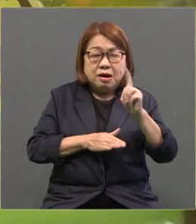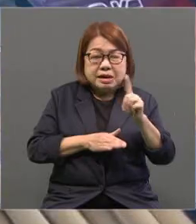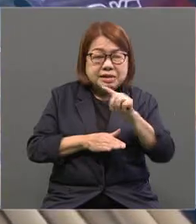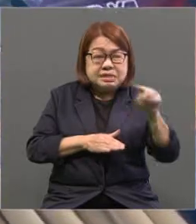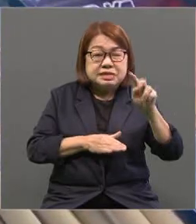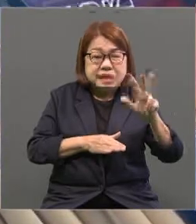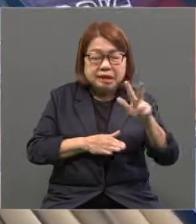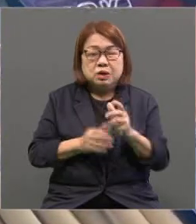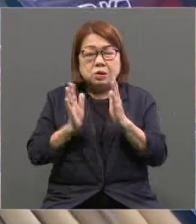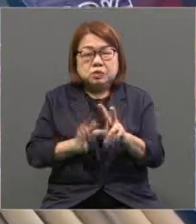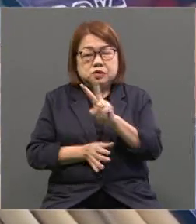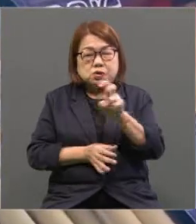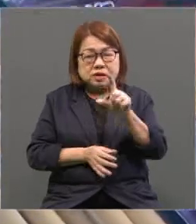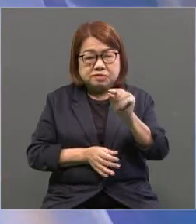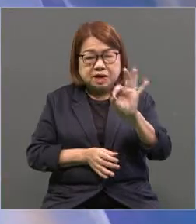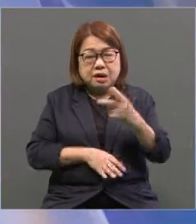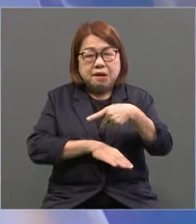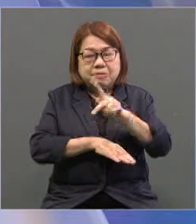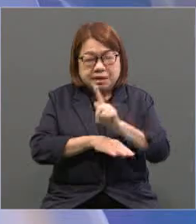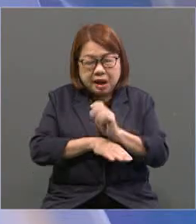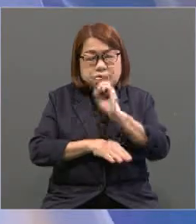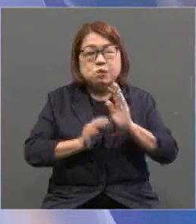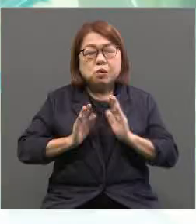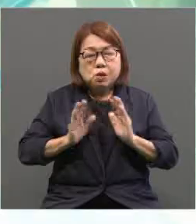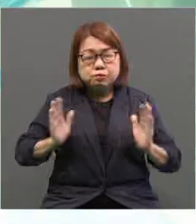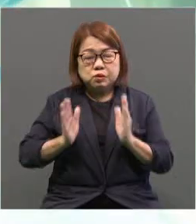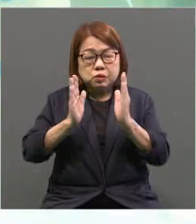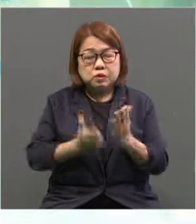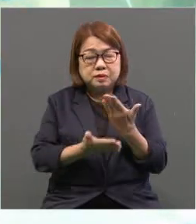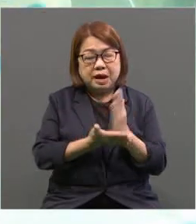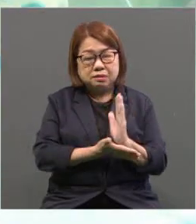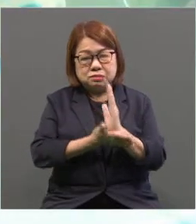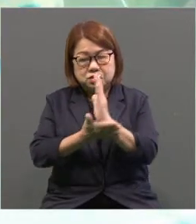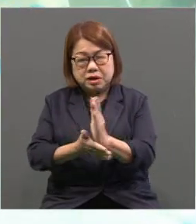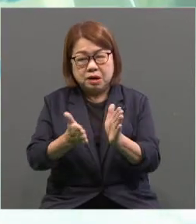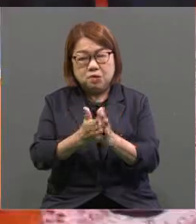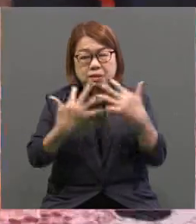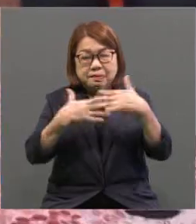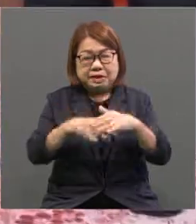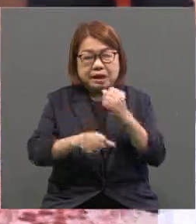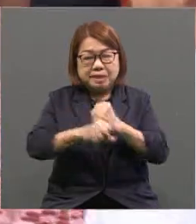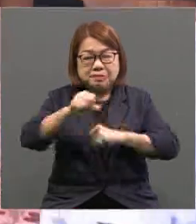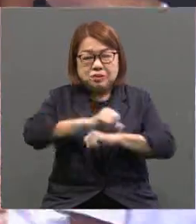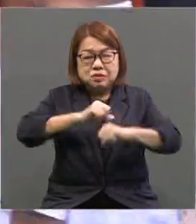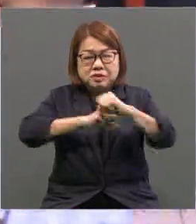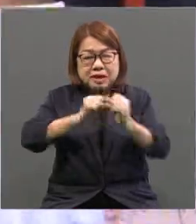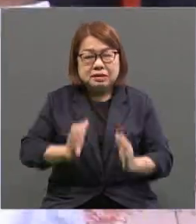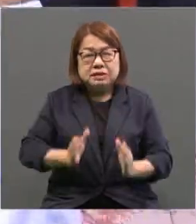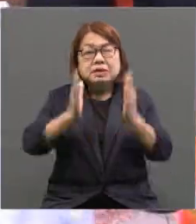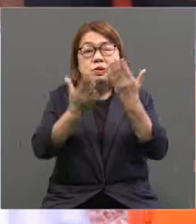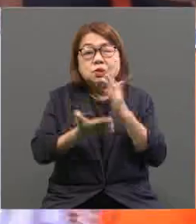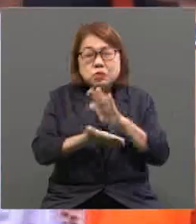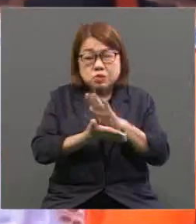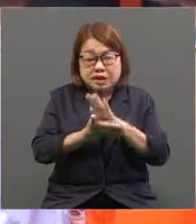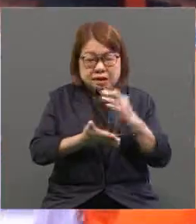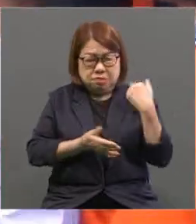คนประธานในพิธีก็กล่าวขอบคุณเป็นผู้ที่บริจาคเงินแล้วก็มาประสานงานก่อสร้างอาคารเรียนให้โดยบอกว่าจะก่อ